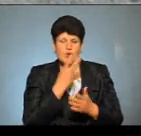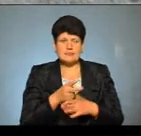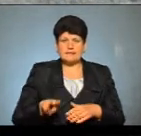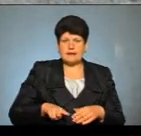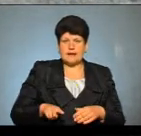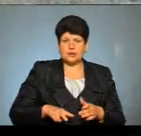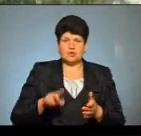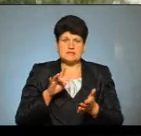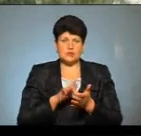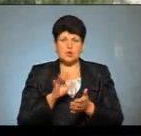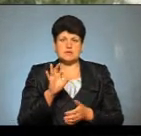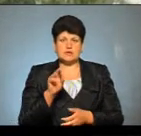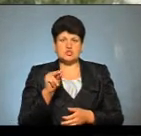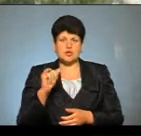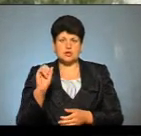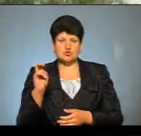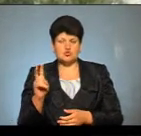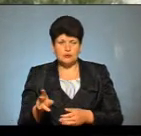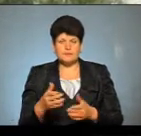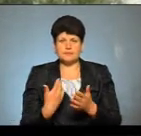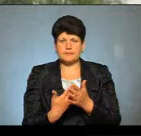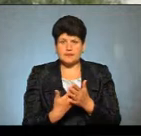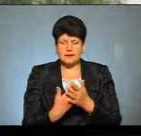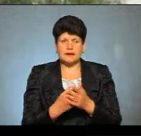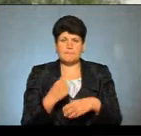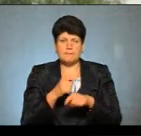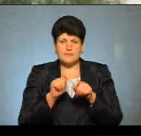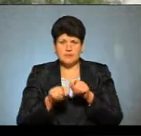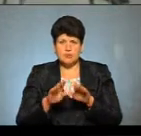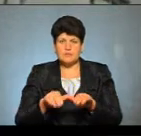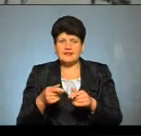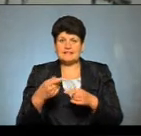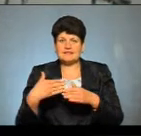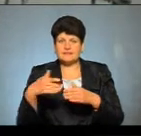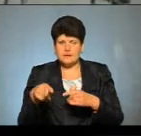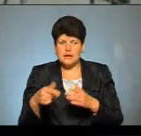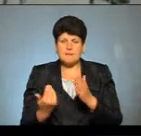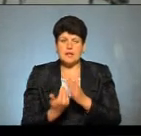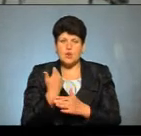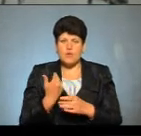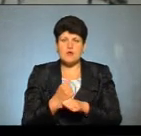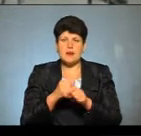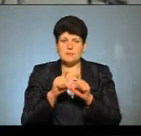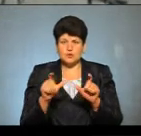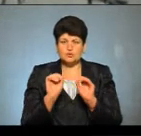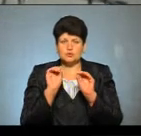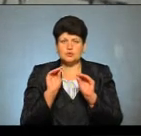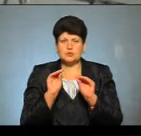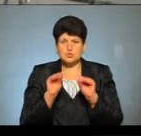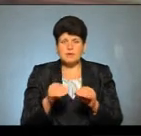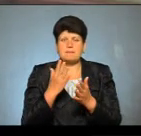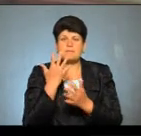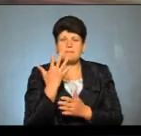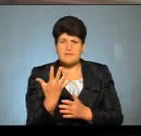центру Оксана Чайчук. Розповідає, зразки для досліджень передаватимуть через ці двері. Біля нової лабораторії облаштують також 5 готельних